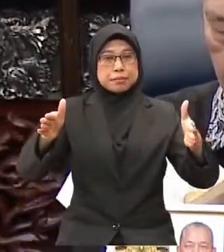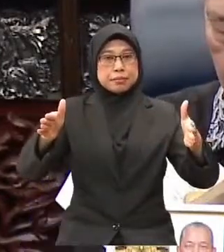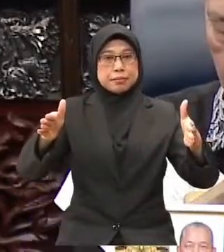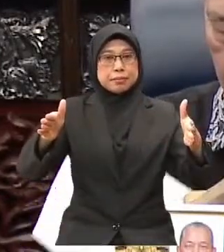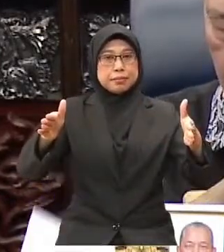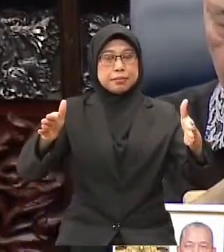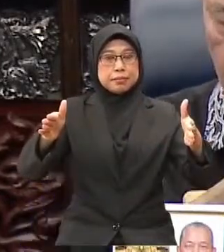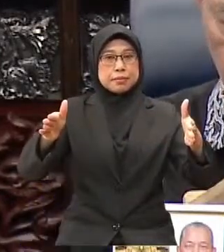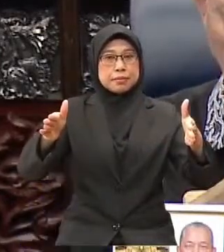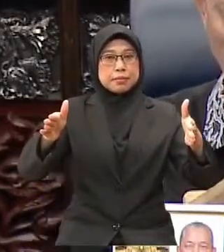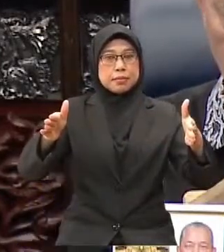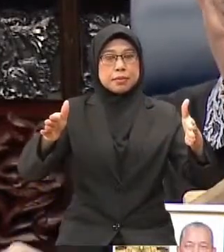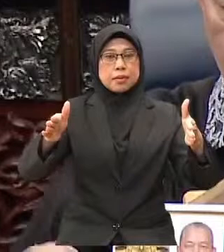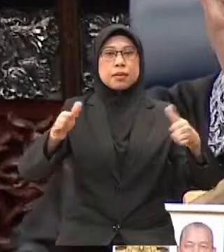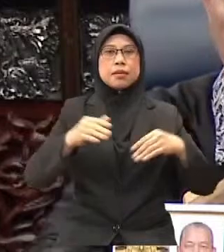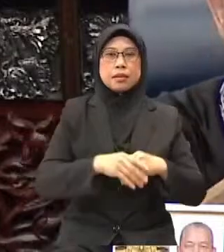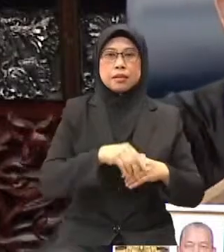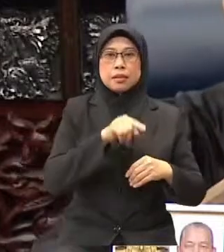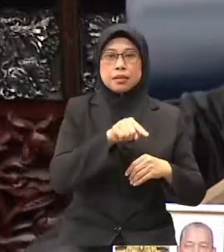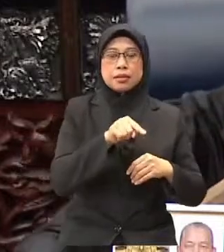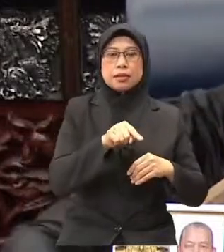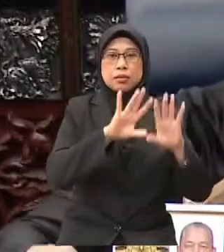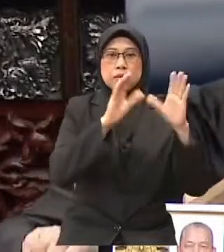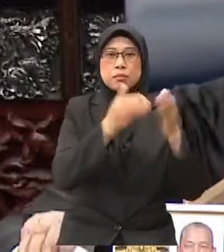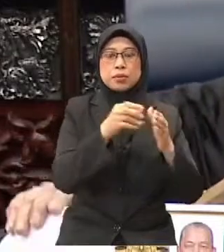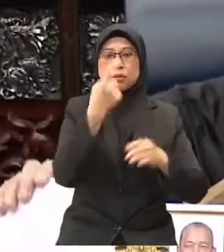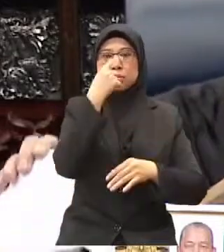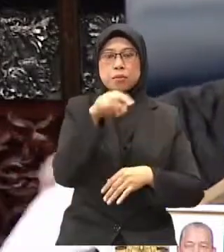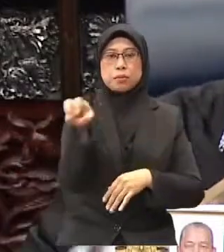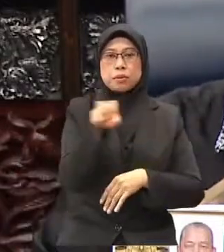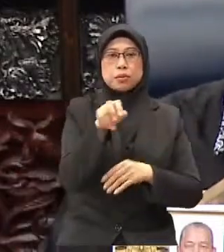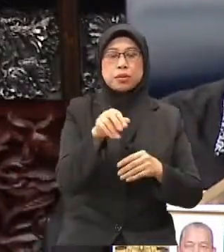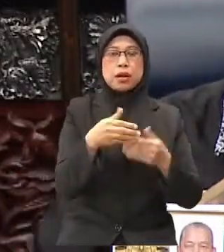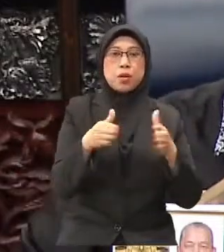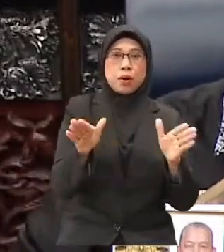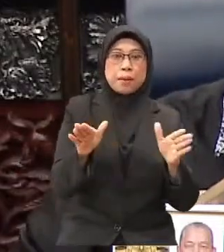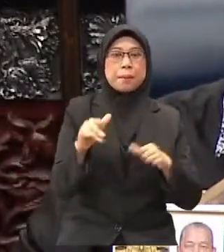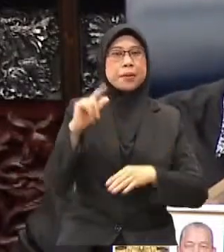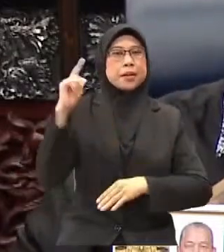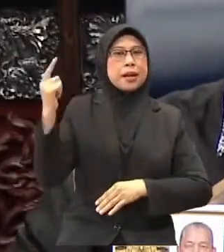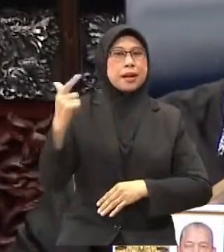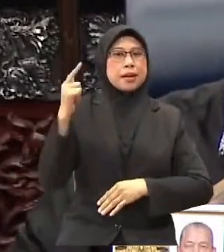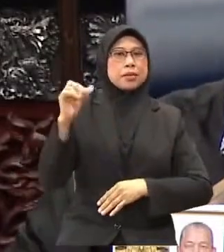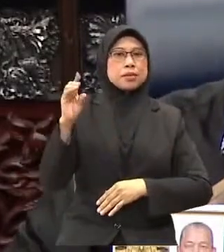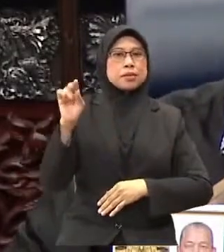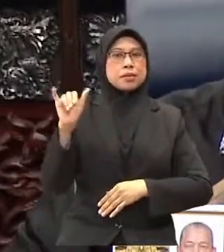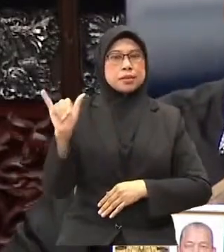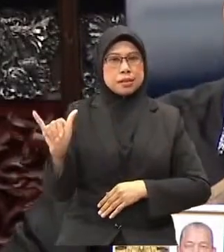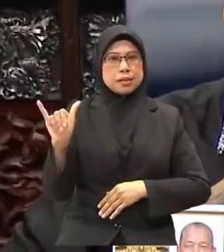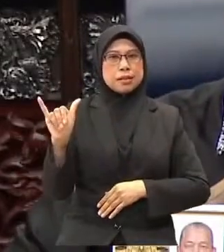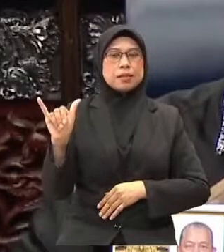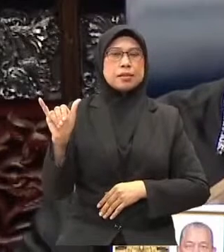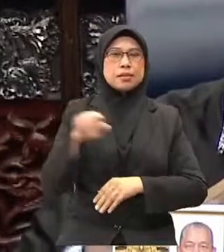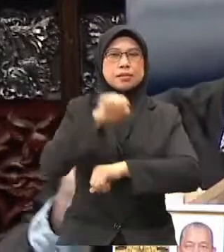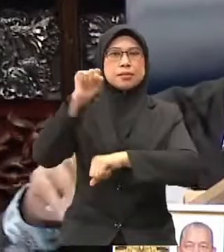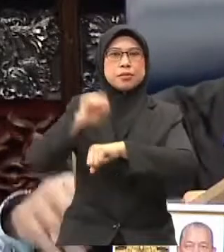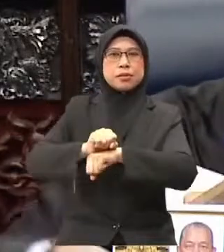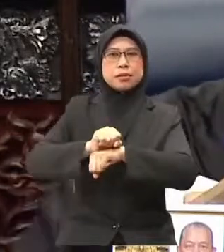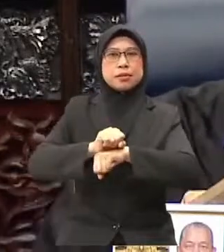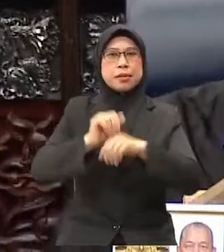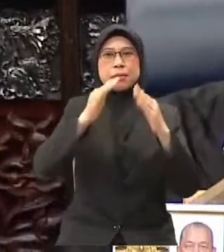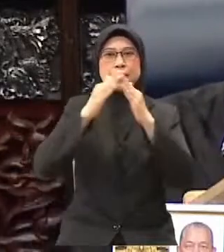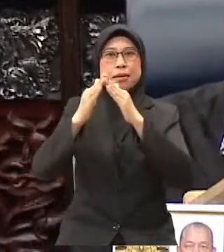ad trend Global yang telah lama dilaksanakan di sistem pengangkutan awam di London Sydney Singapura dan kota-kota terkemuka yang